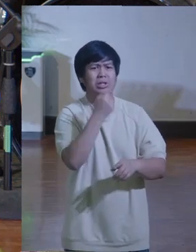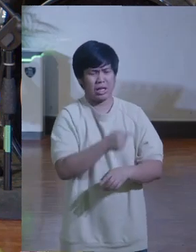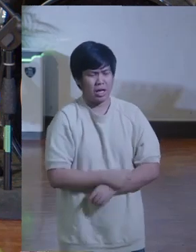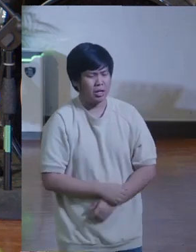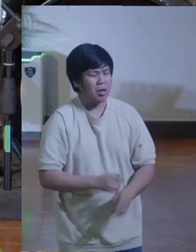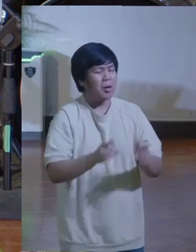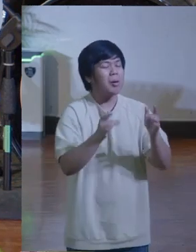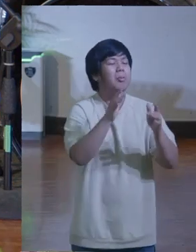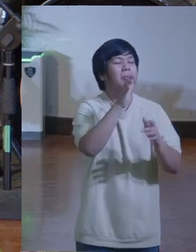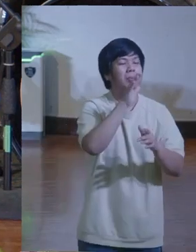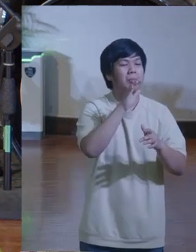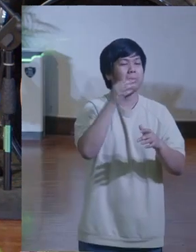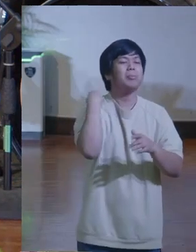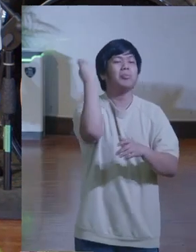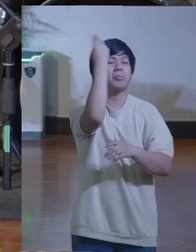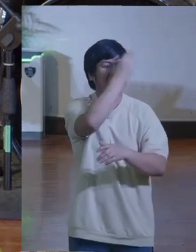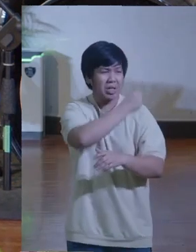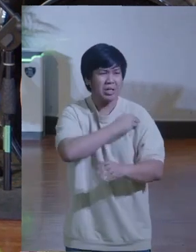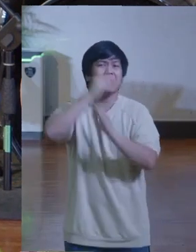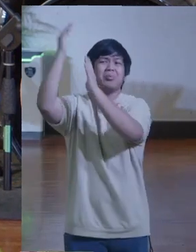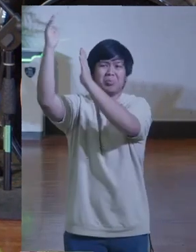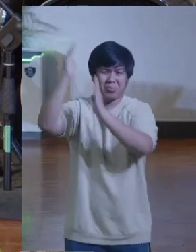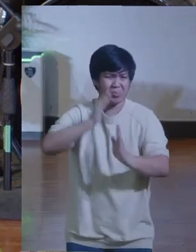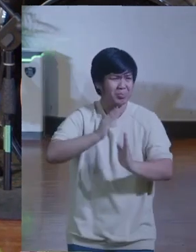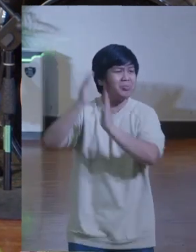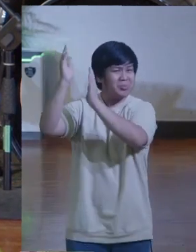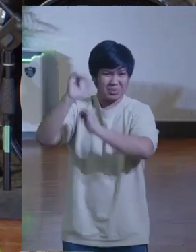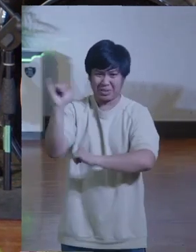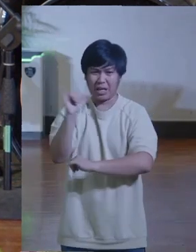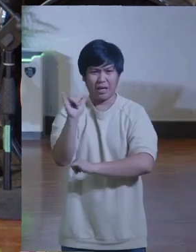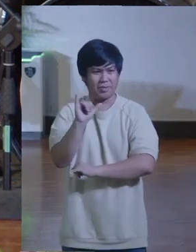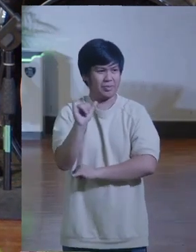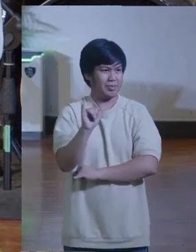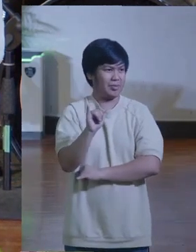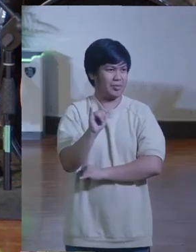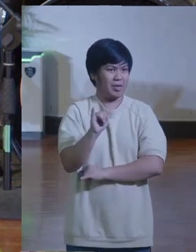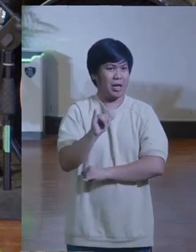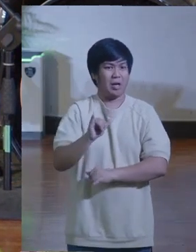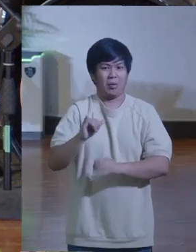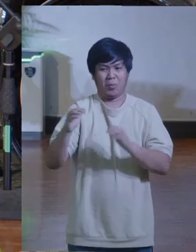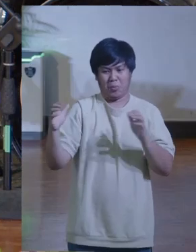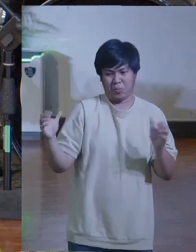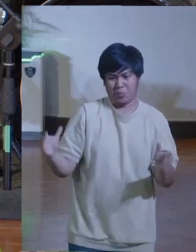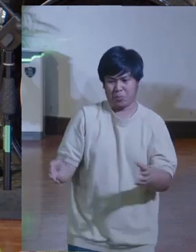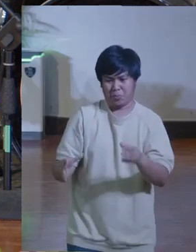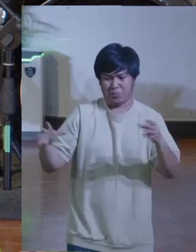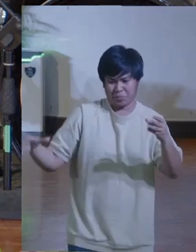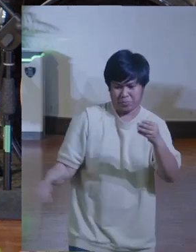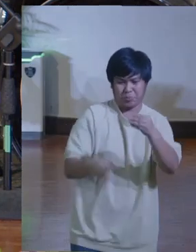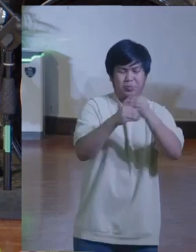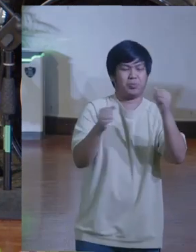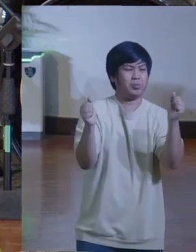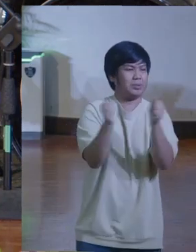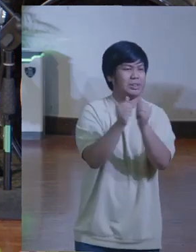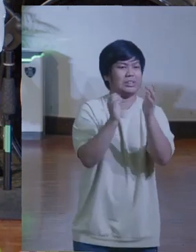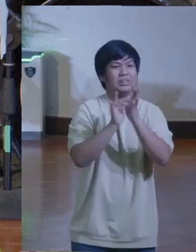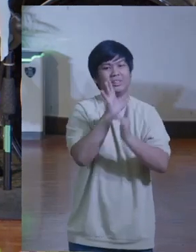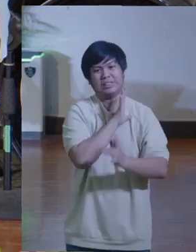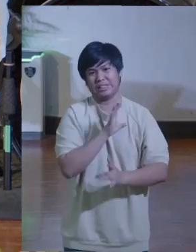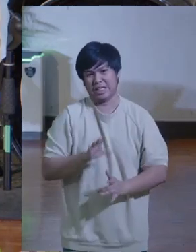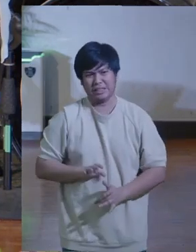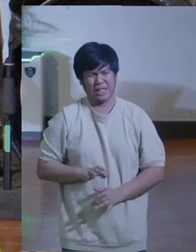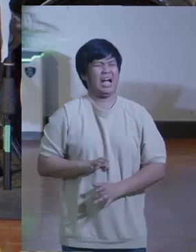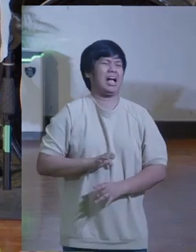siya ay mediatrix din. Co-mediatrix ang tawag sa